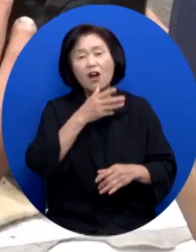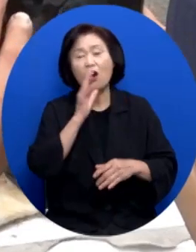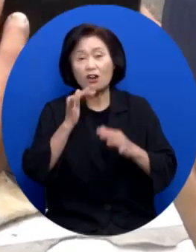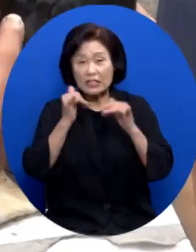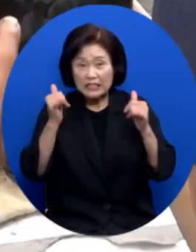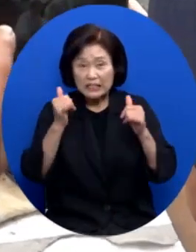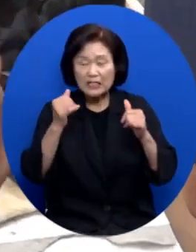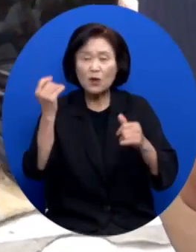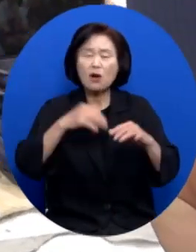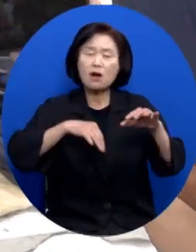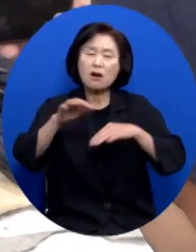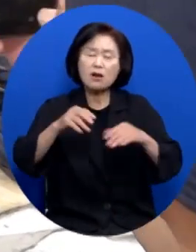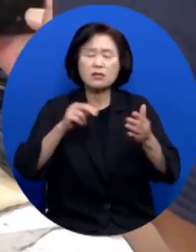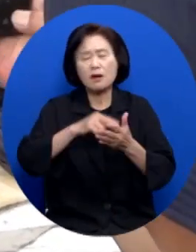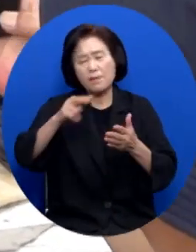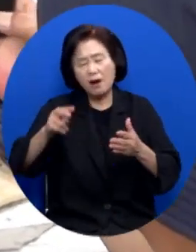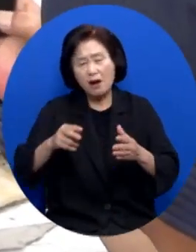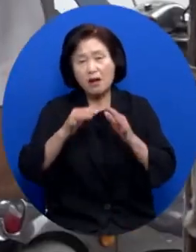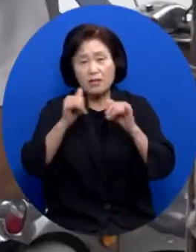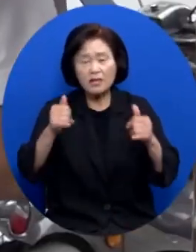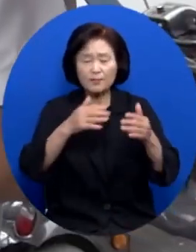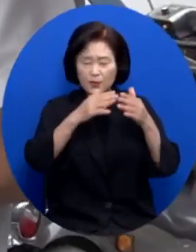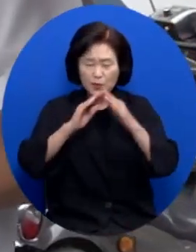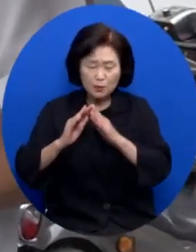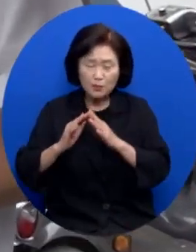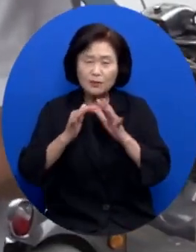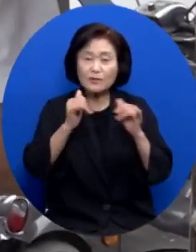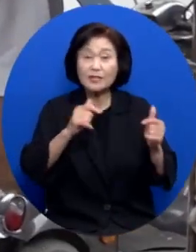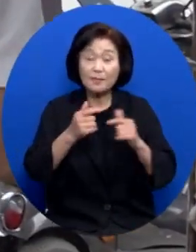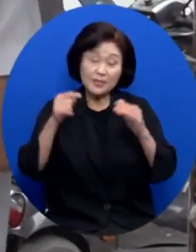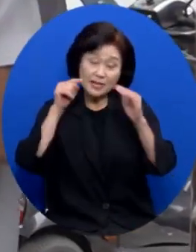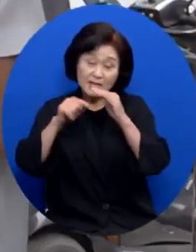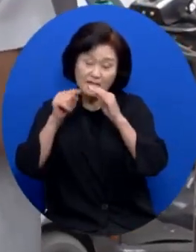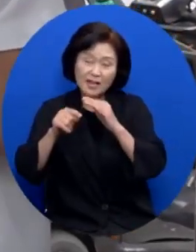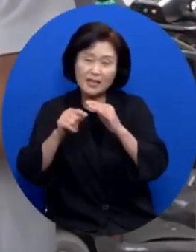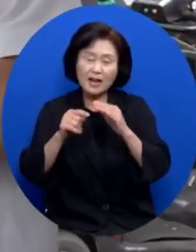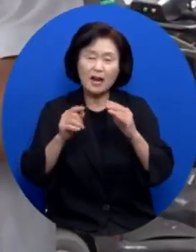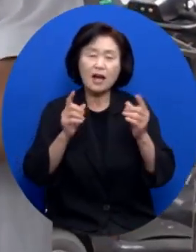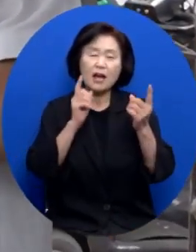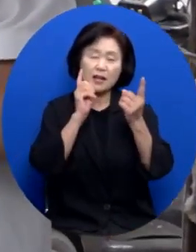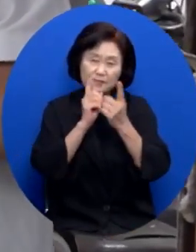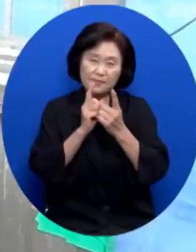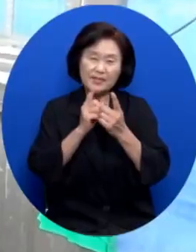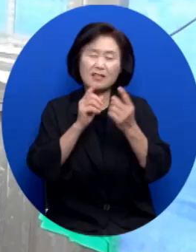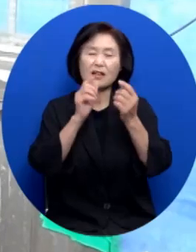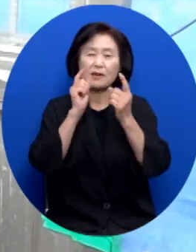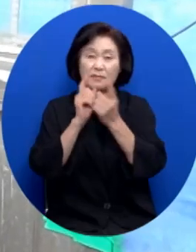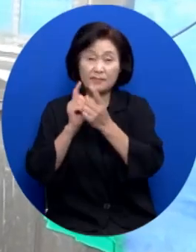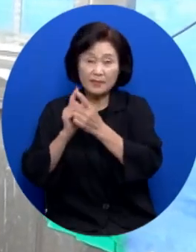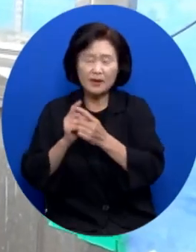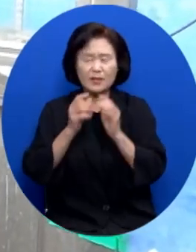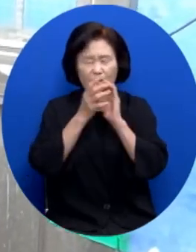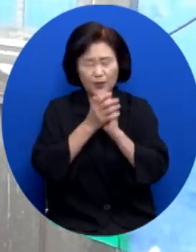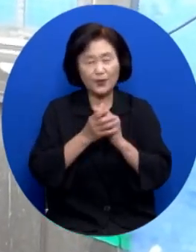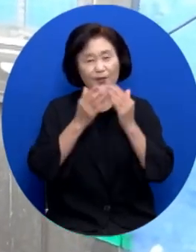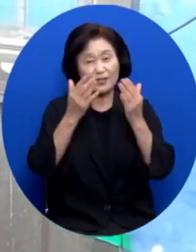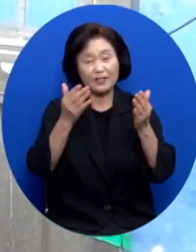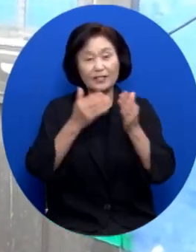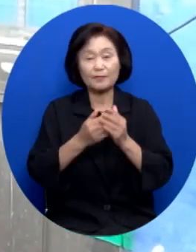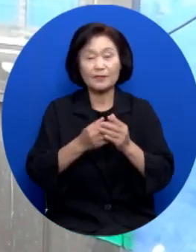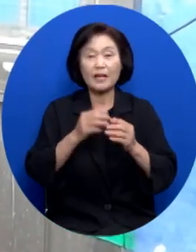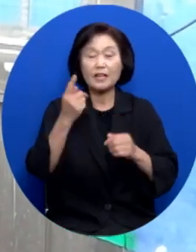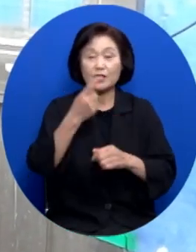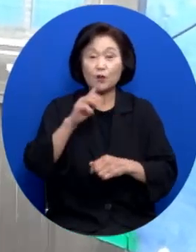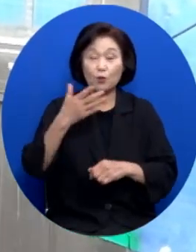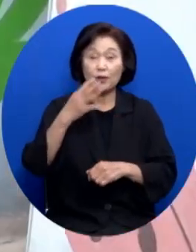거리에서 방황하는 노숙인들과 쪽방촌 주민들을 찾아 그들을 위해 기도했습니다. 한편 광야교회는